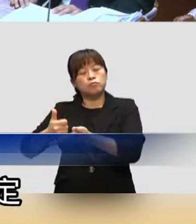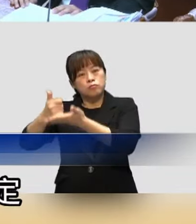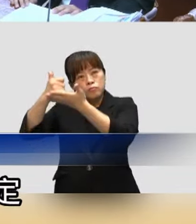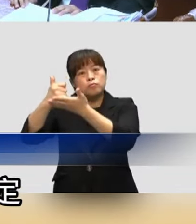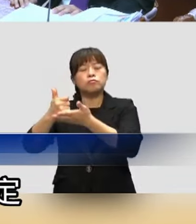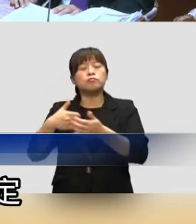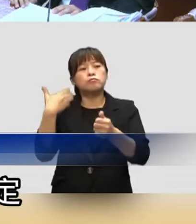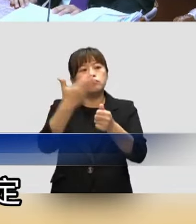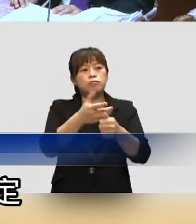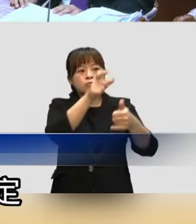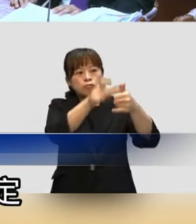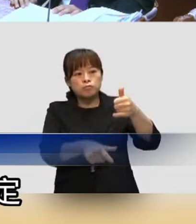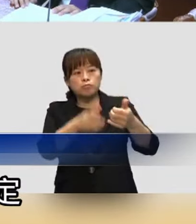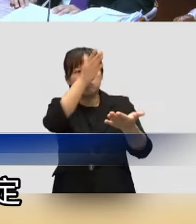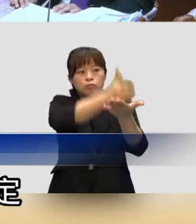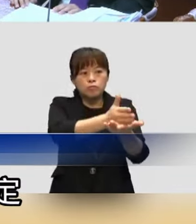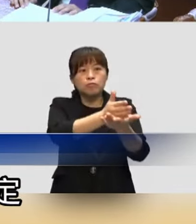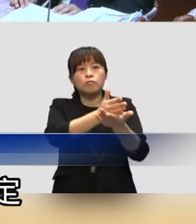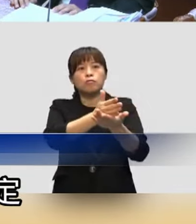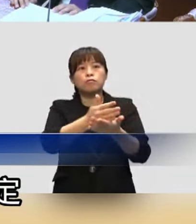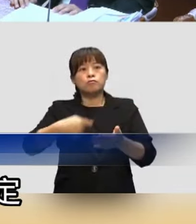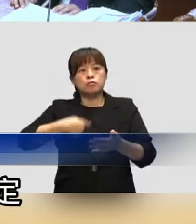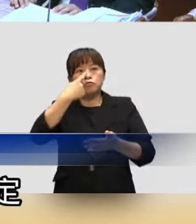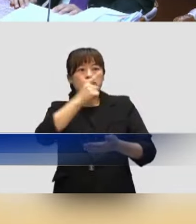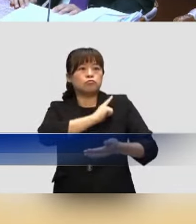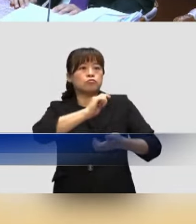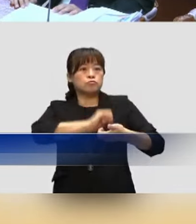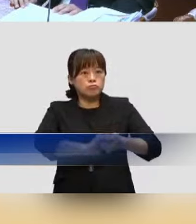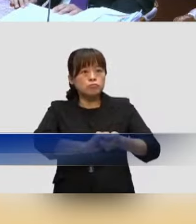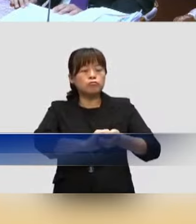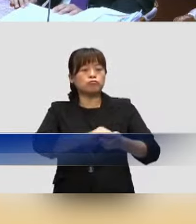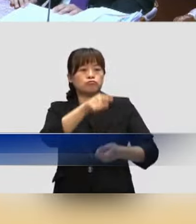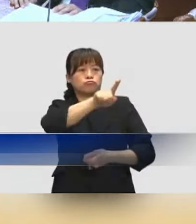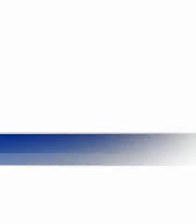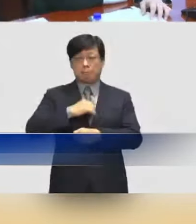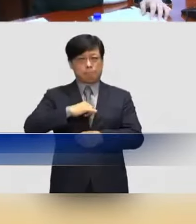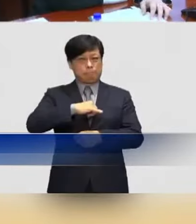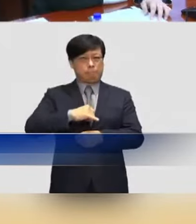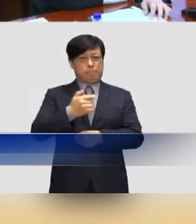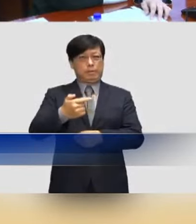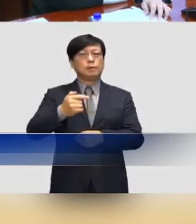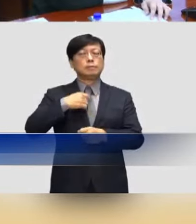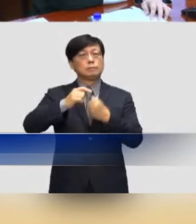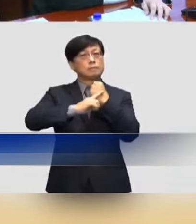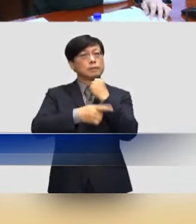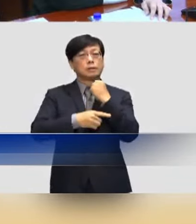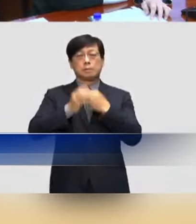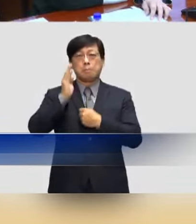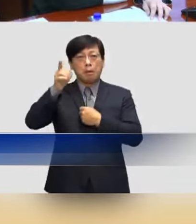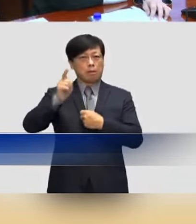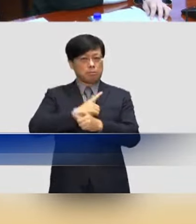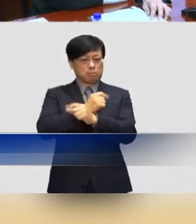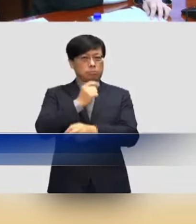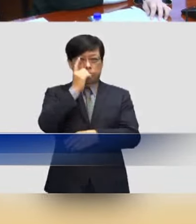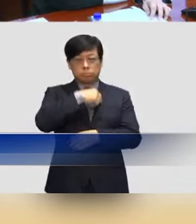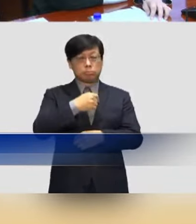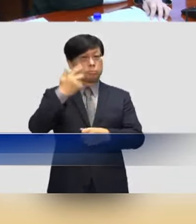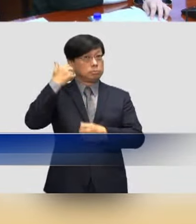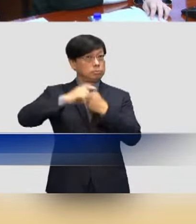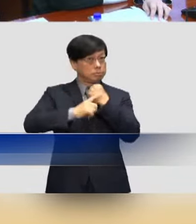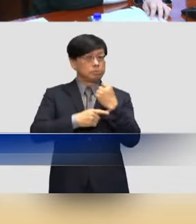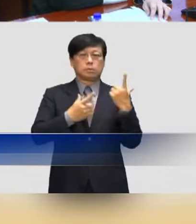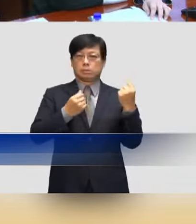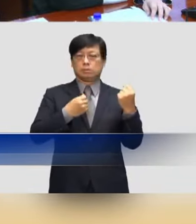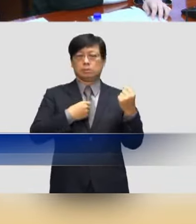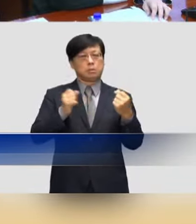严，给予个人自主性以及自我决定、自我负责的尊重。 法律不许被害人报复，宪法